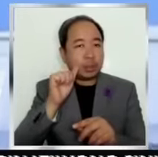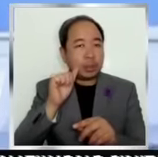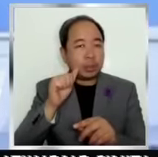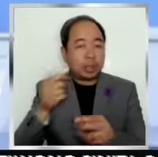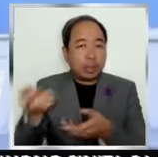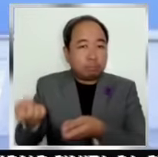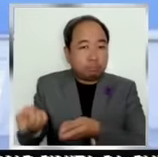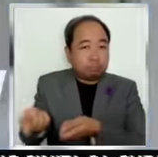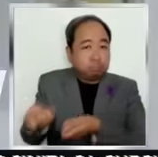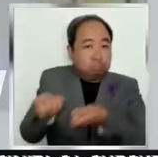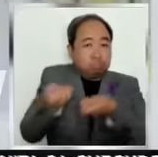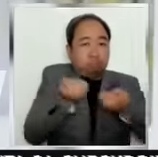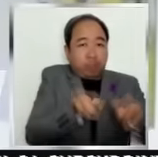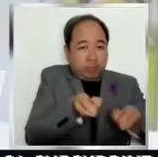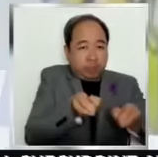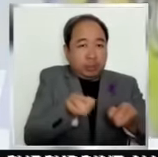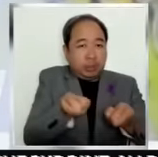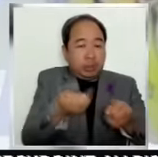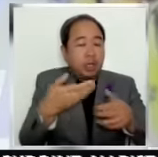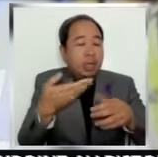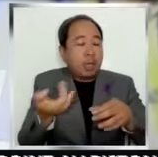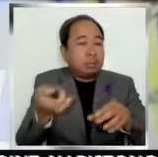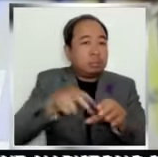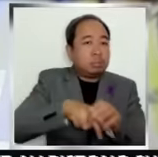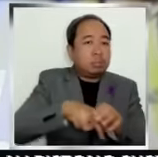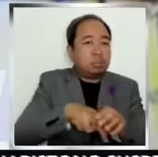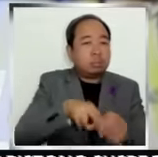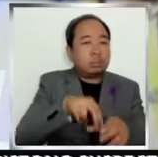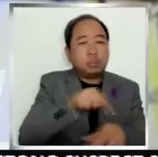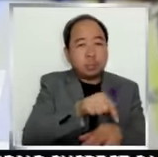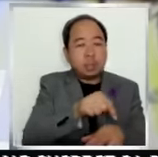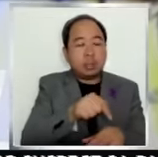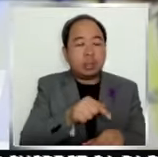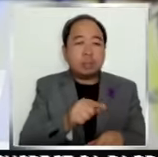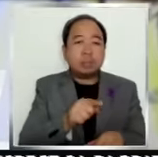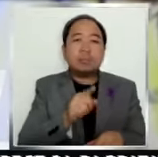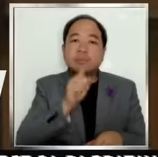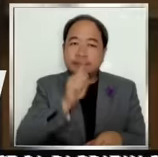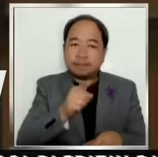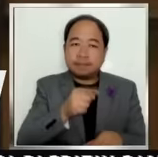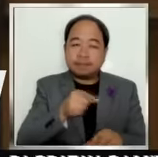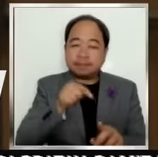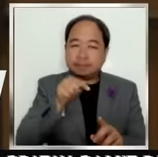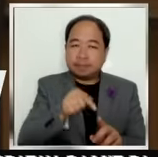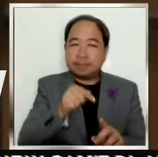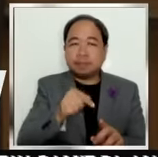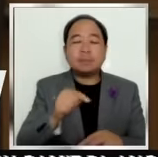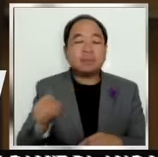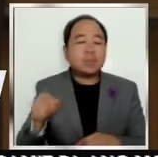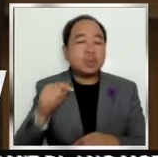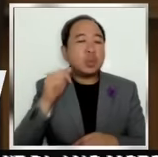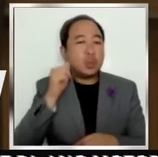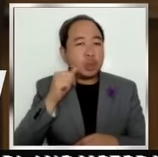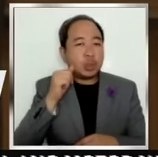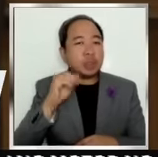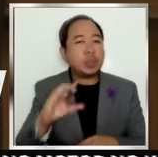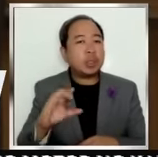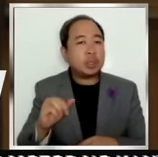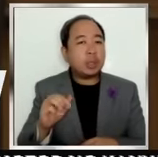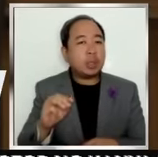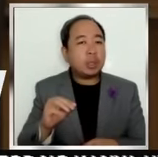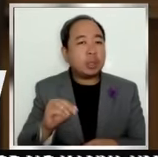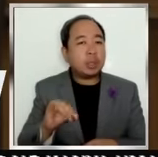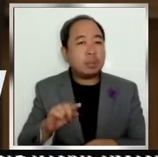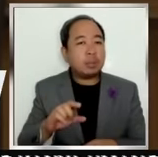suspects natin ay certainly ay si Miss camelon mas bumigat